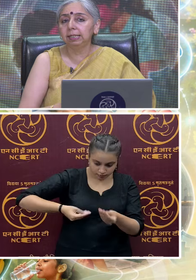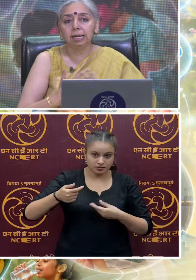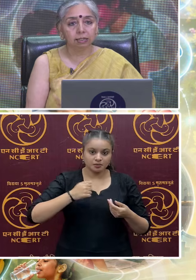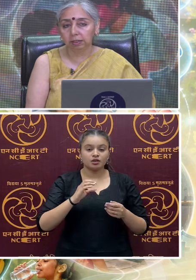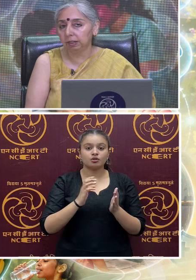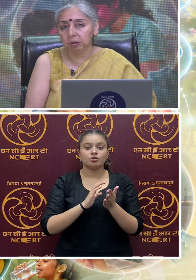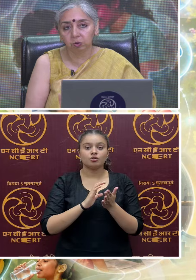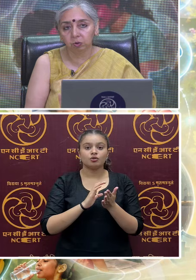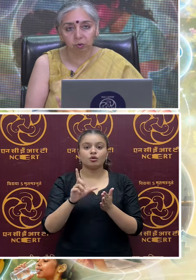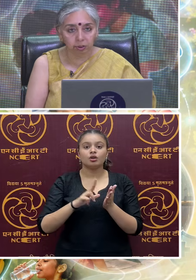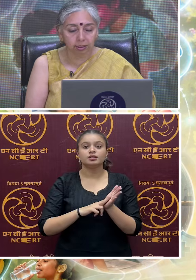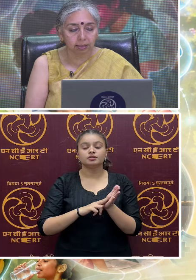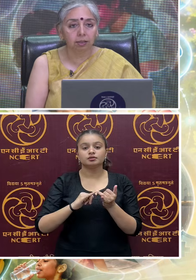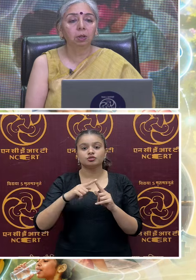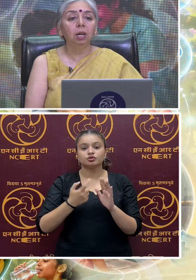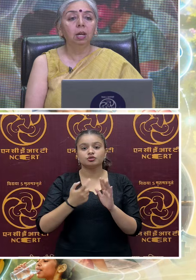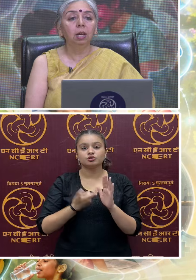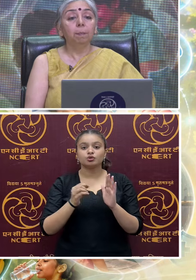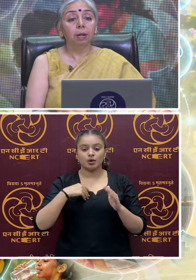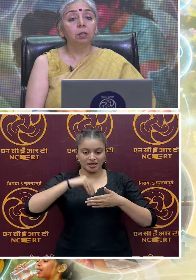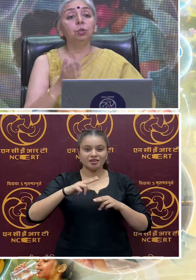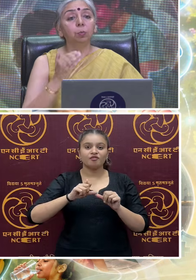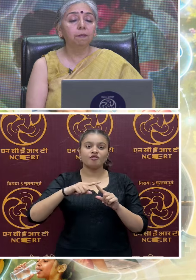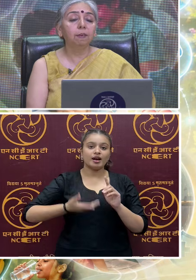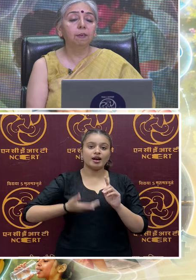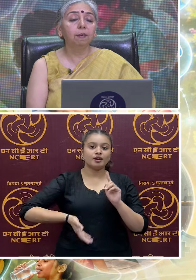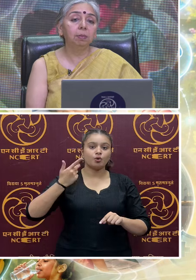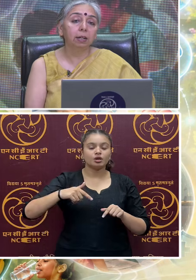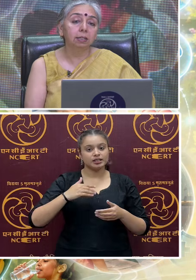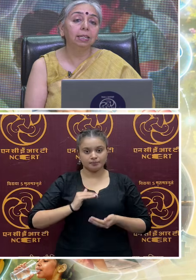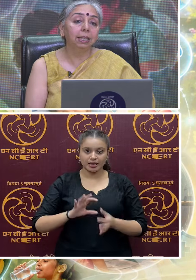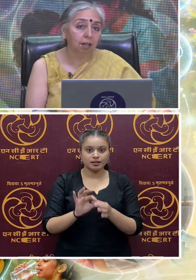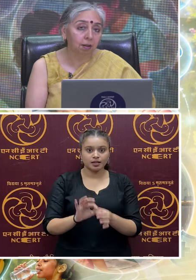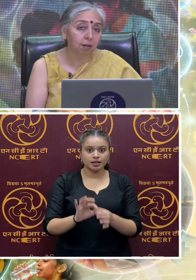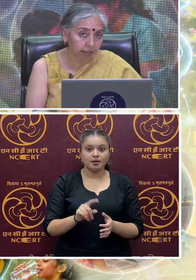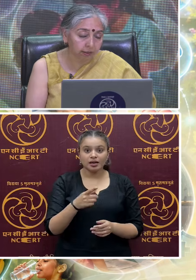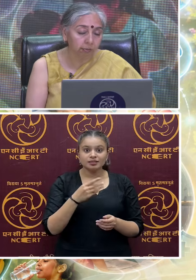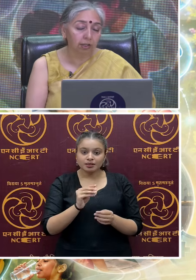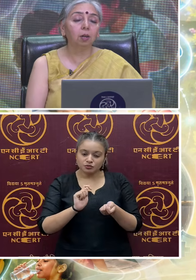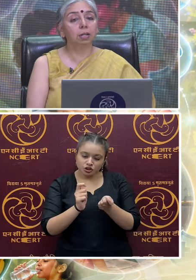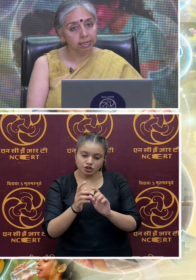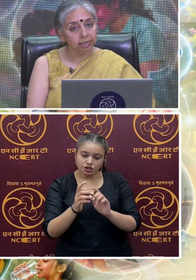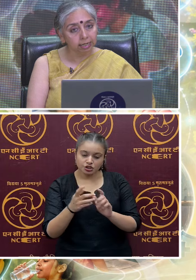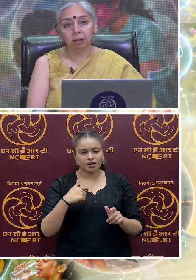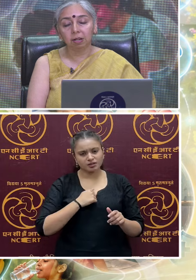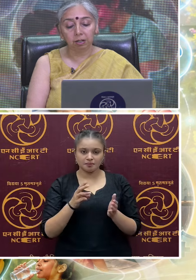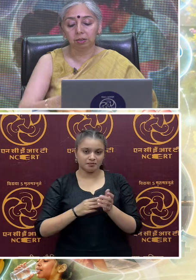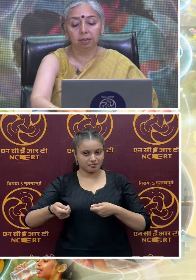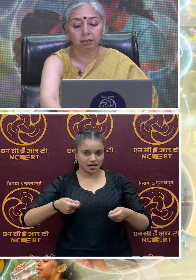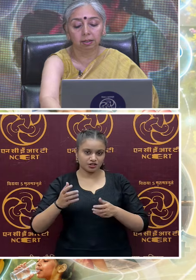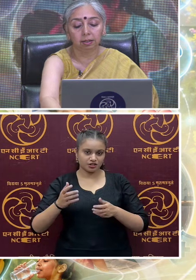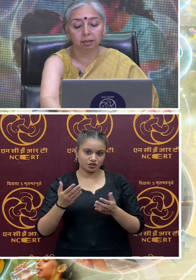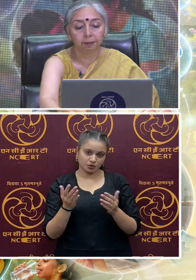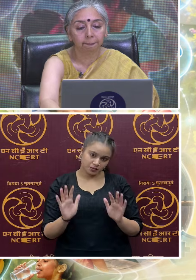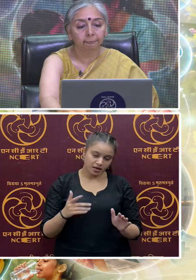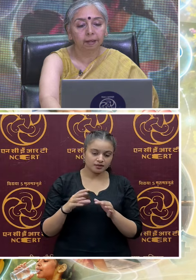एक जेनेटिक डिफेक्ट है, मैं उसमें कुछ नहीं कर सकती हूँ। बट कुछ मॉडिफाइबल फैक्टर्स हैं, ये हमारे हाथ में हैं और इन्हीं के बारे में आज हम